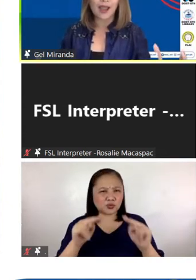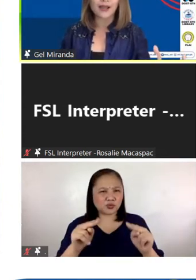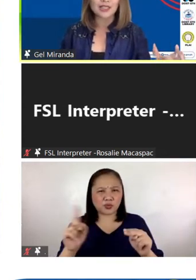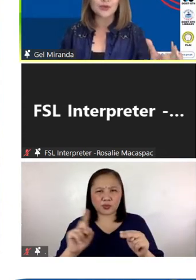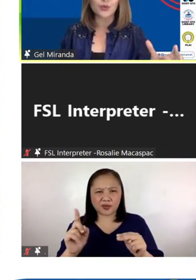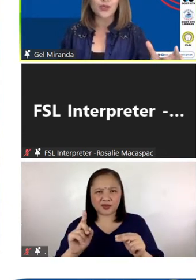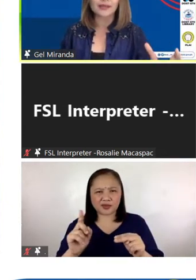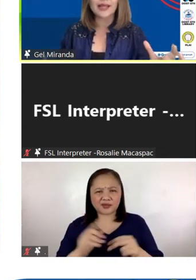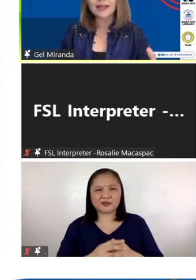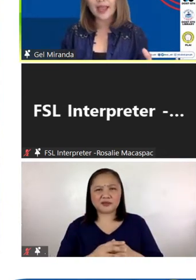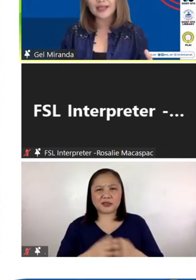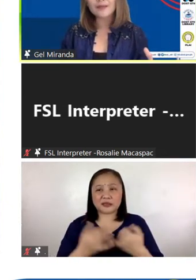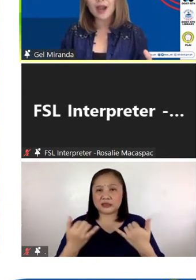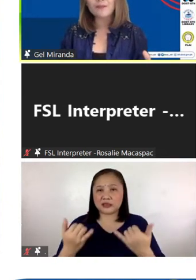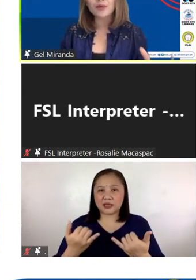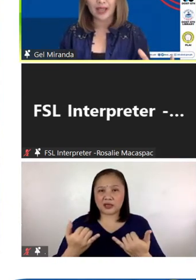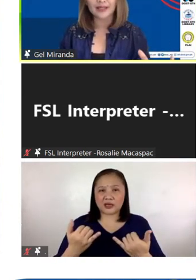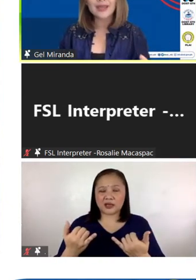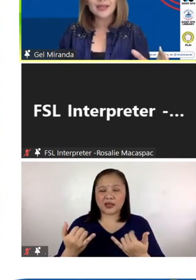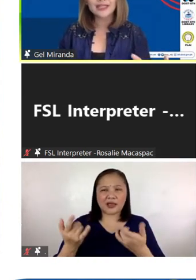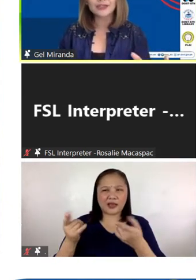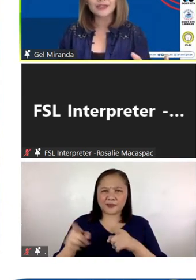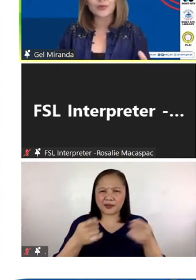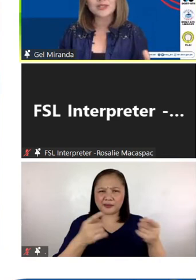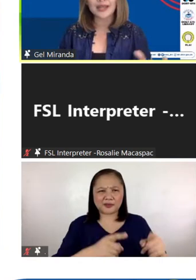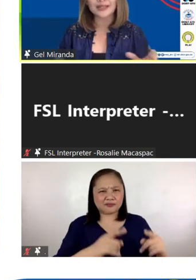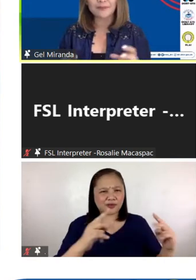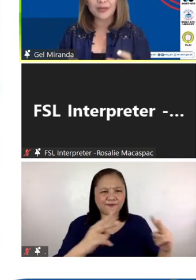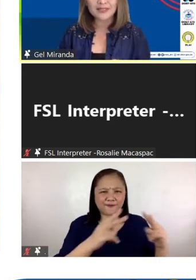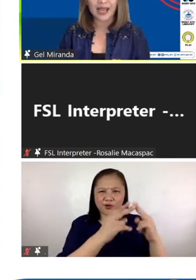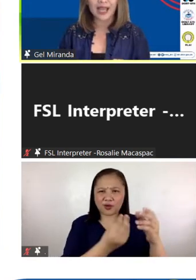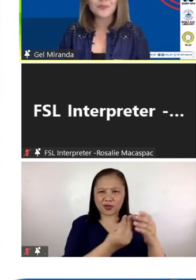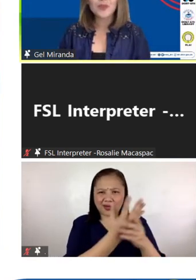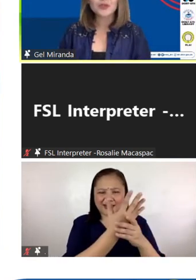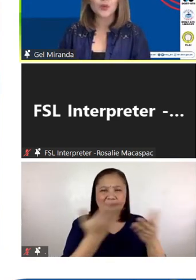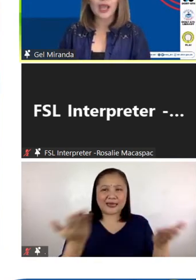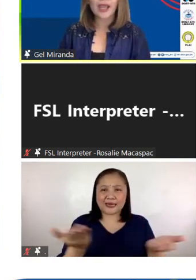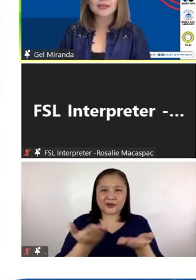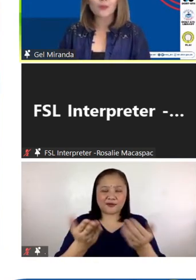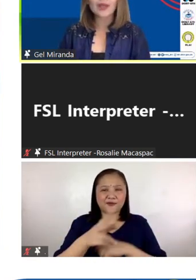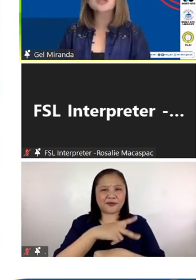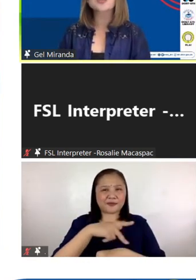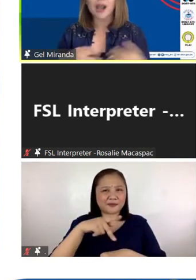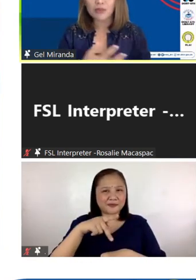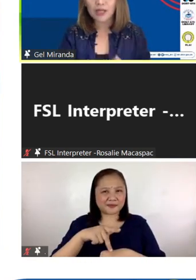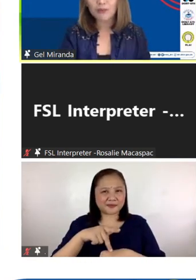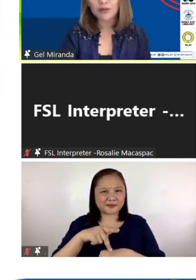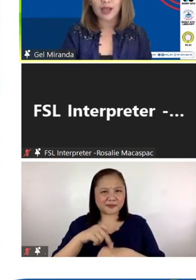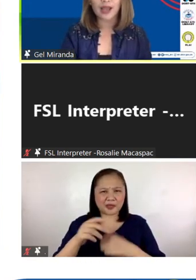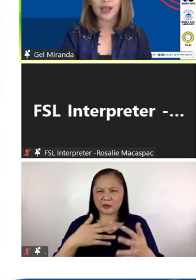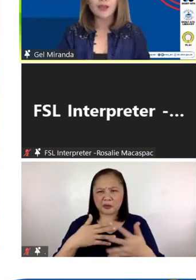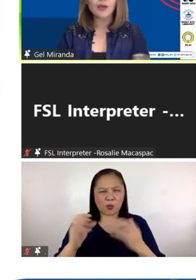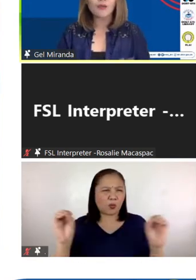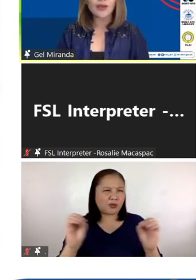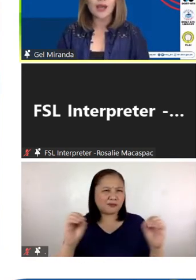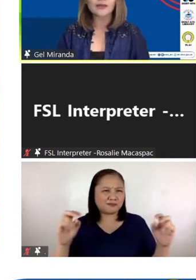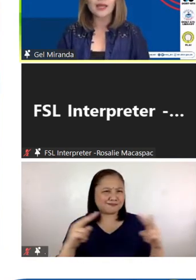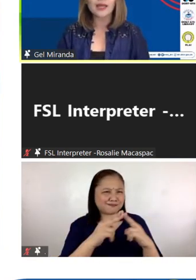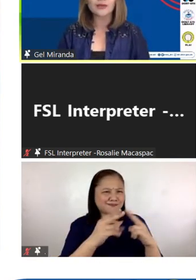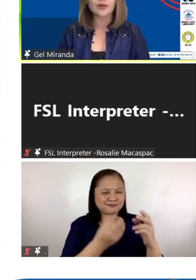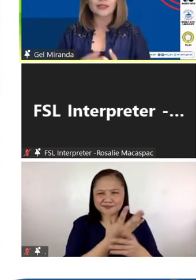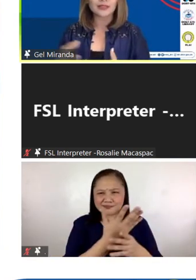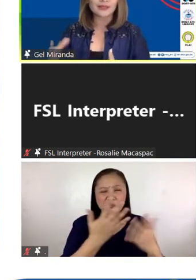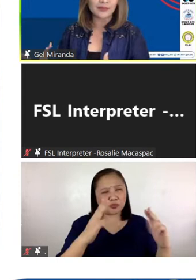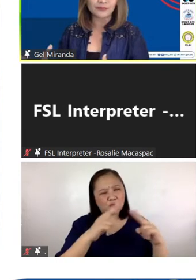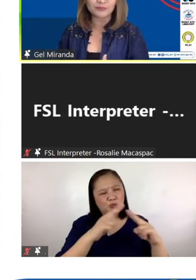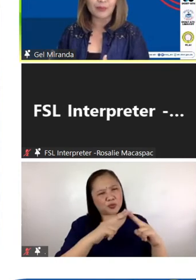nga ba ang kasalukuyang lagay ng mga bulkan dito po sa ating bansa. So kahit na walang sumabog na bulkan, walang